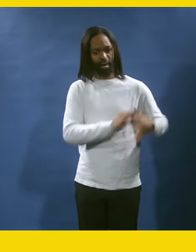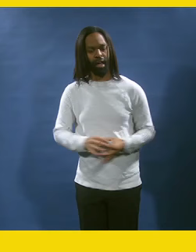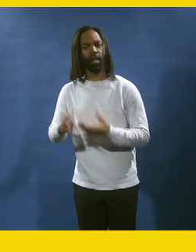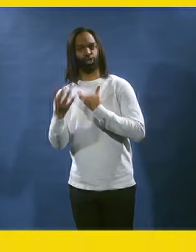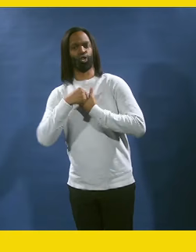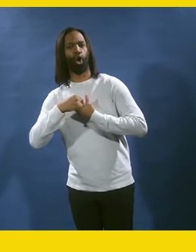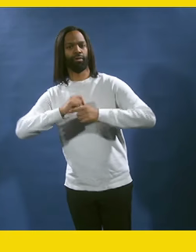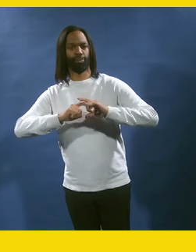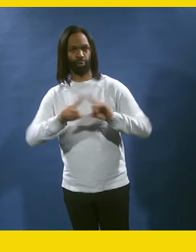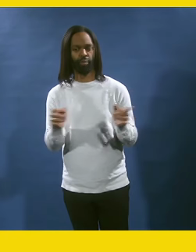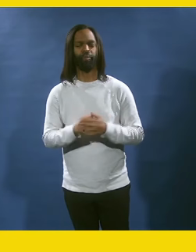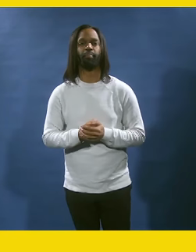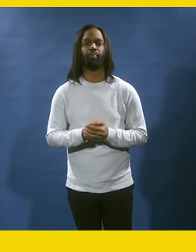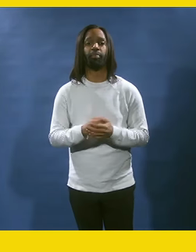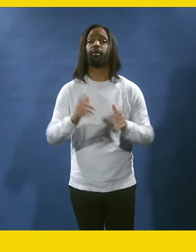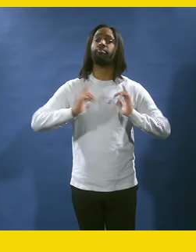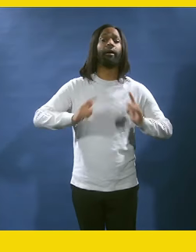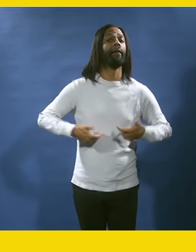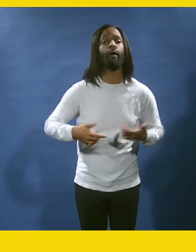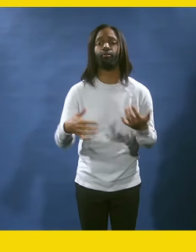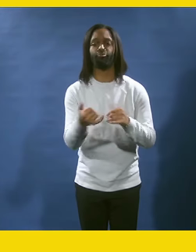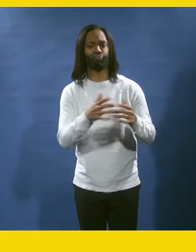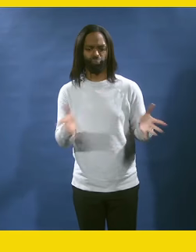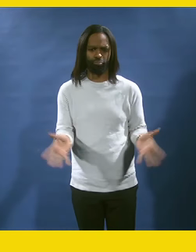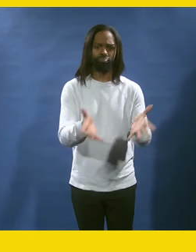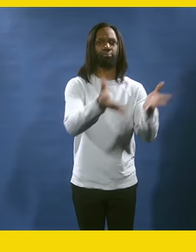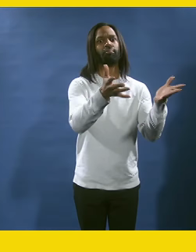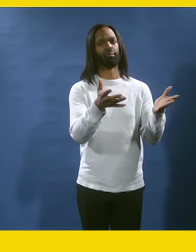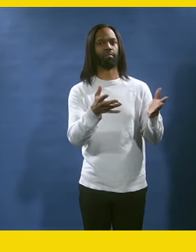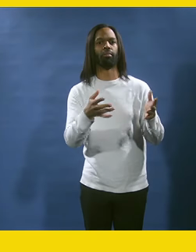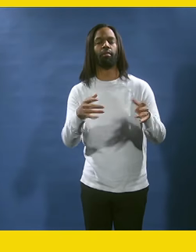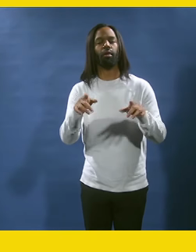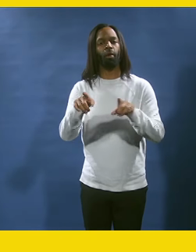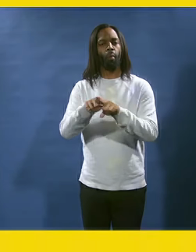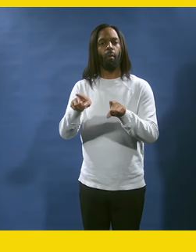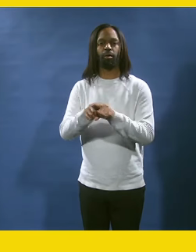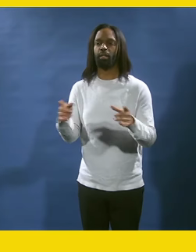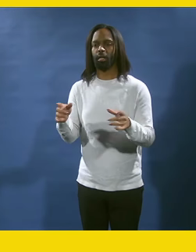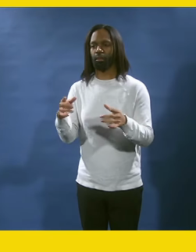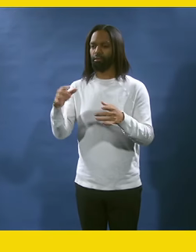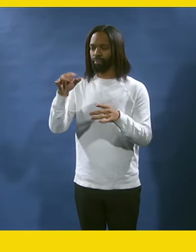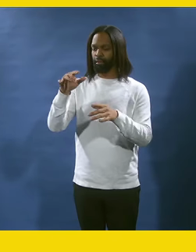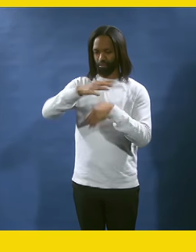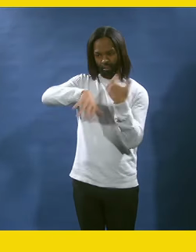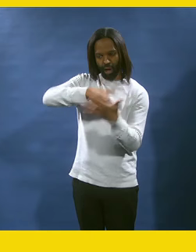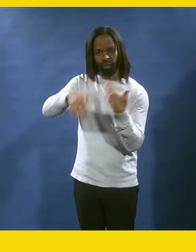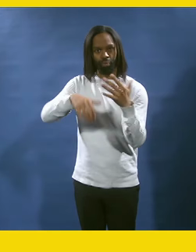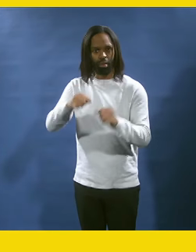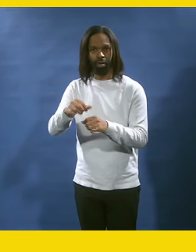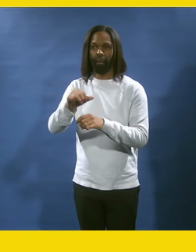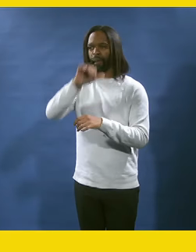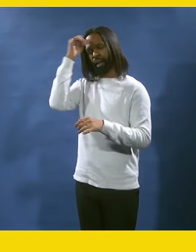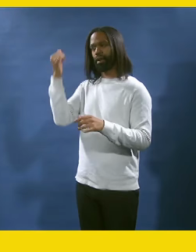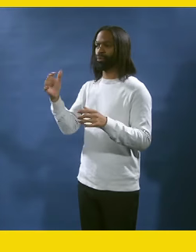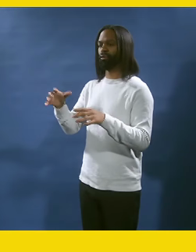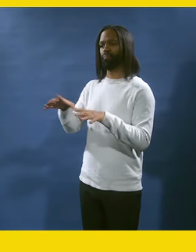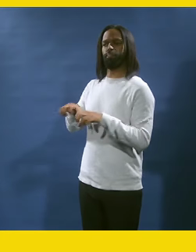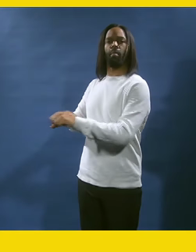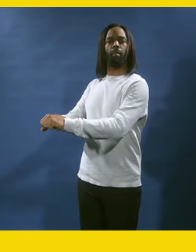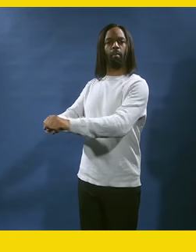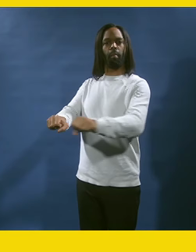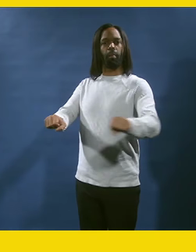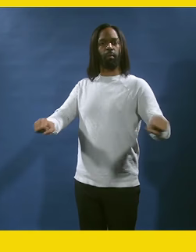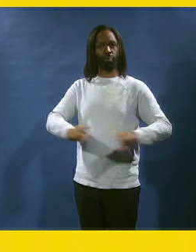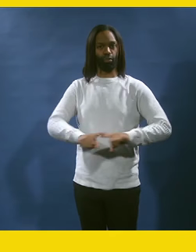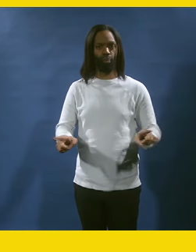récréation, en poussant à la mixité pour que les grands garçons n'occupent plus tout l'espace, nous nous attelons à briser ce